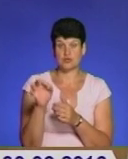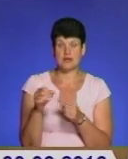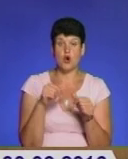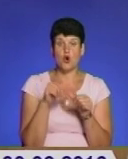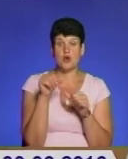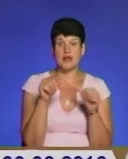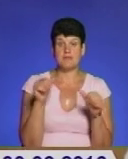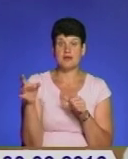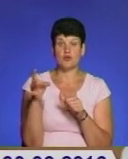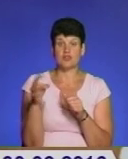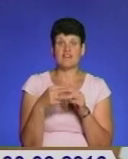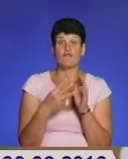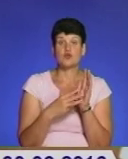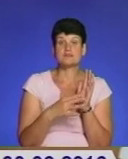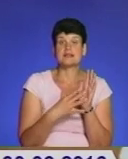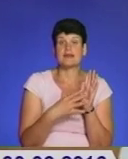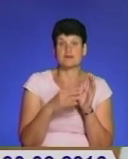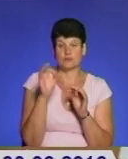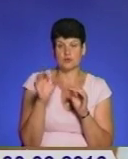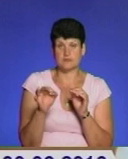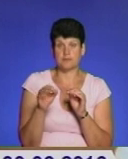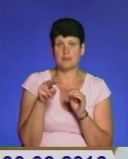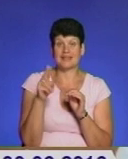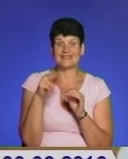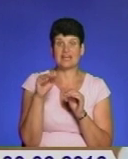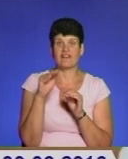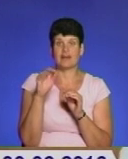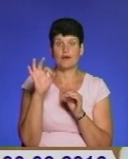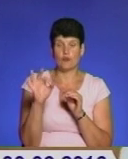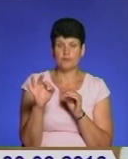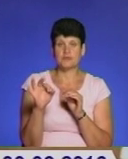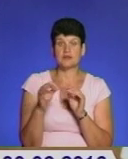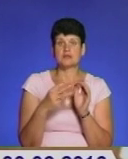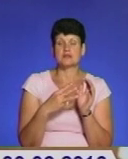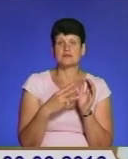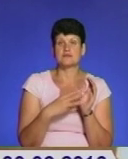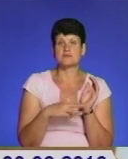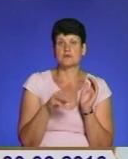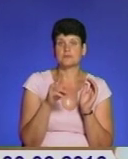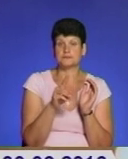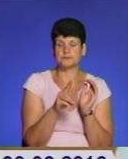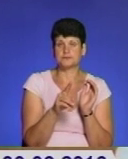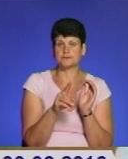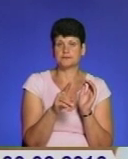райони 89%. ПДФО – це податок номер один, який залишається в громадах,